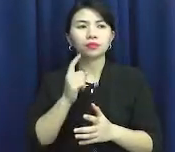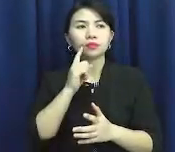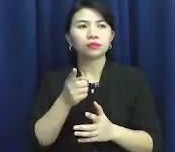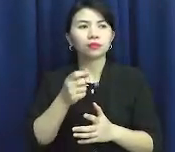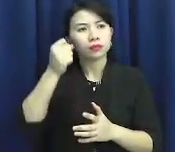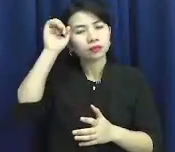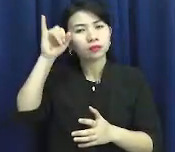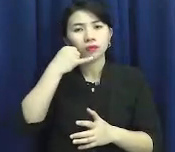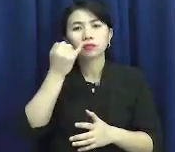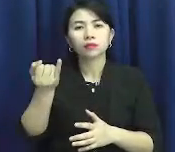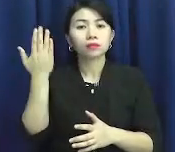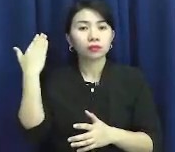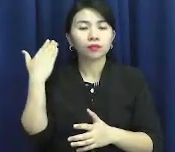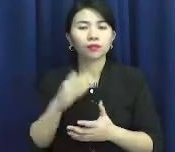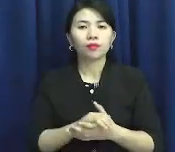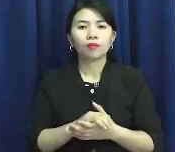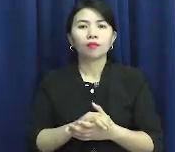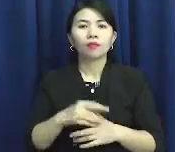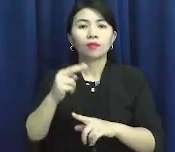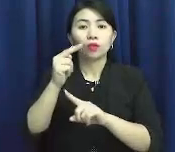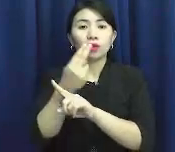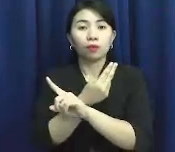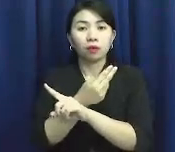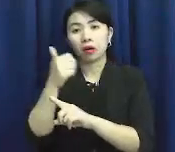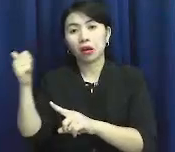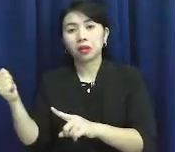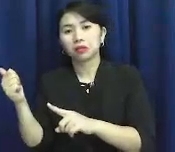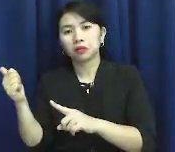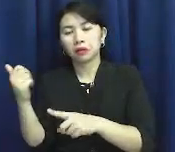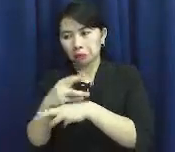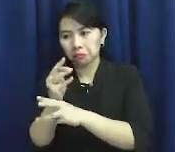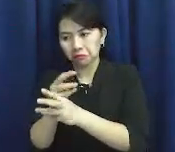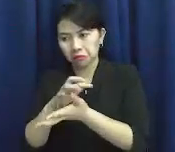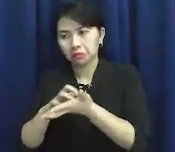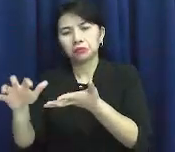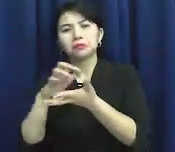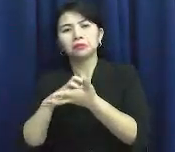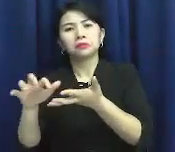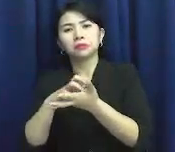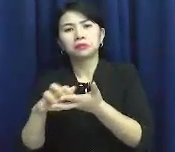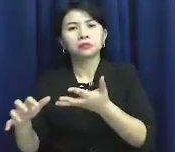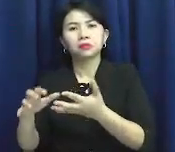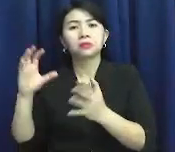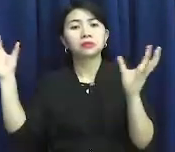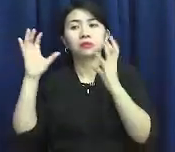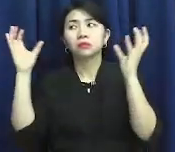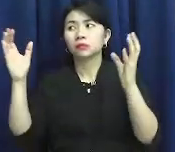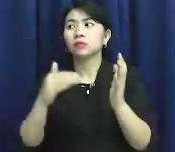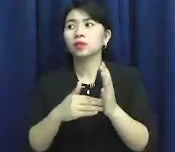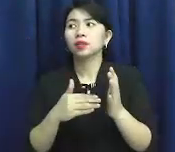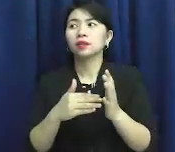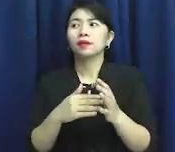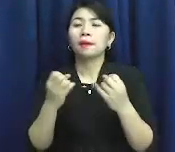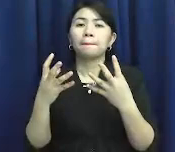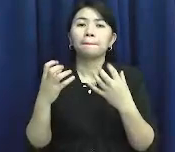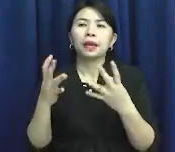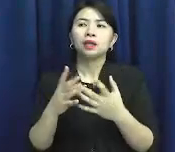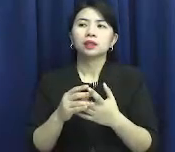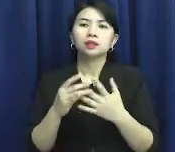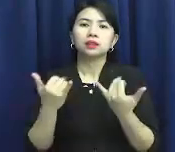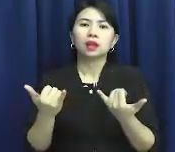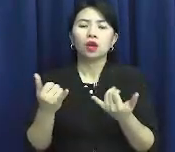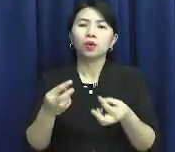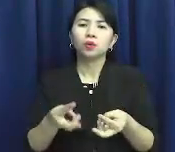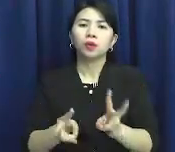ni Sir Jao kanina, yung mga November pala, nagpa-practice na eh. Diba? So maraming pamamaraan ang Diablo, especially sa team